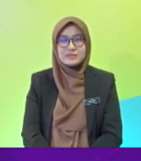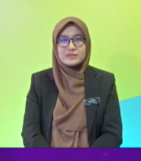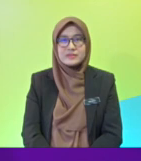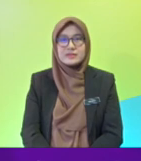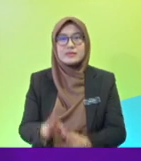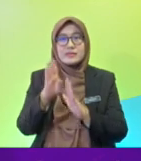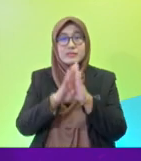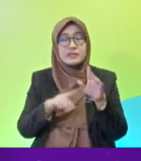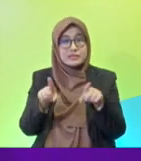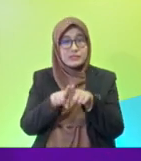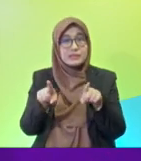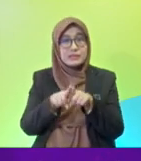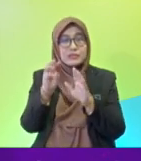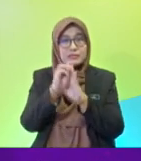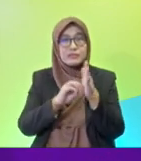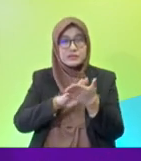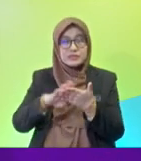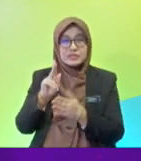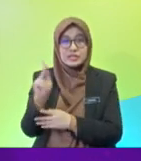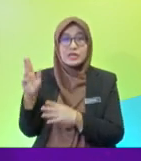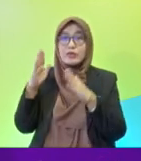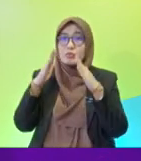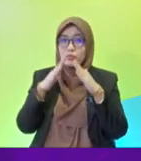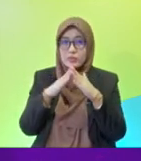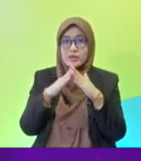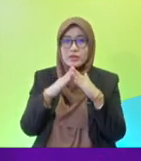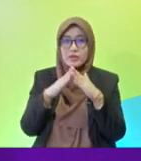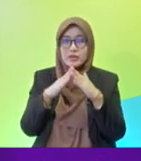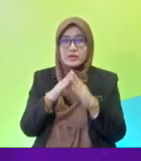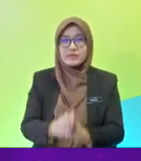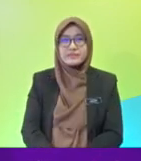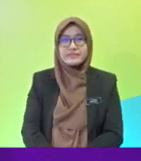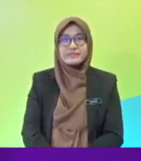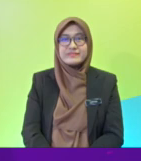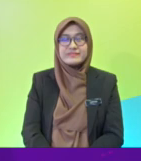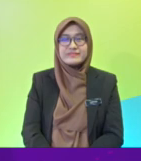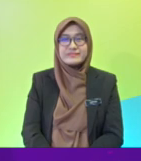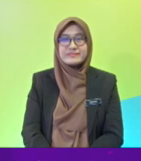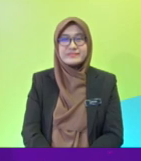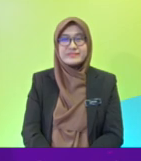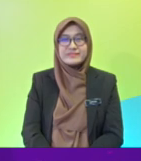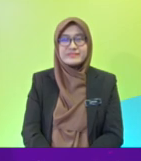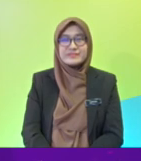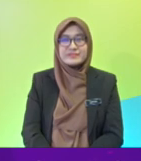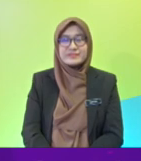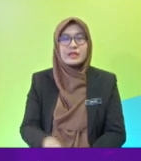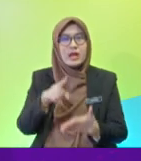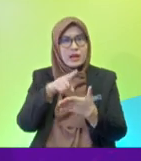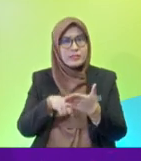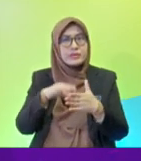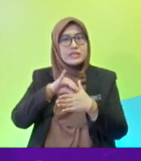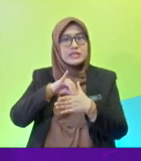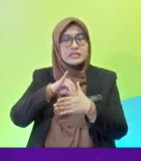bersama-sama membersihkan rumah bersama-sama membersihkan rumah jadi apa isi